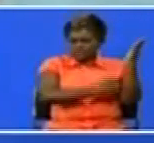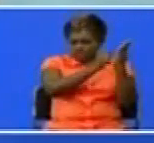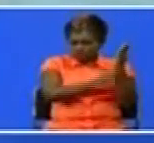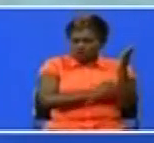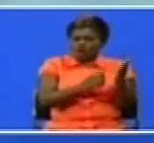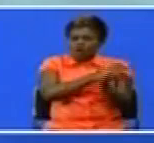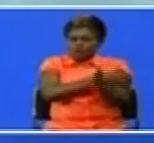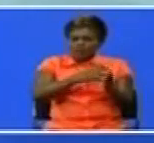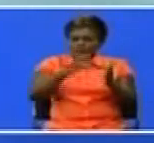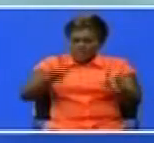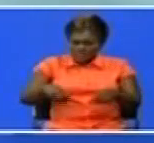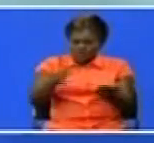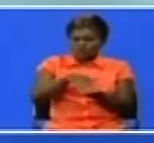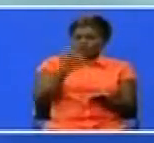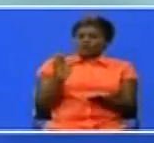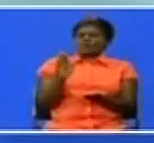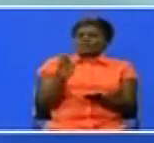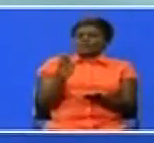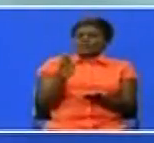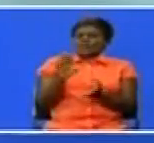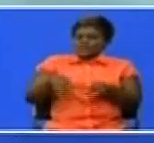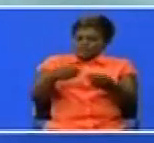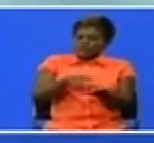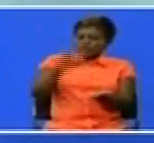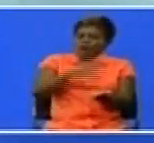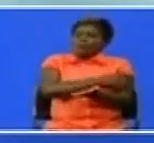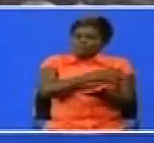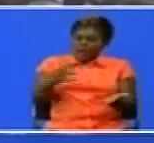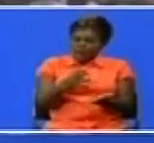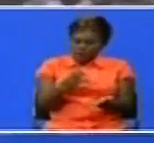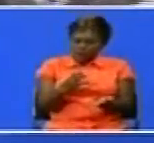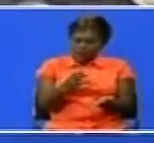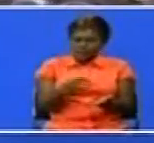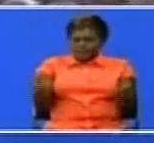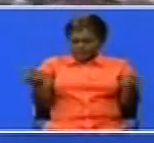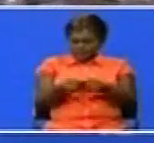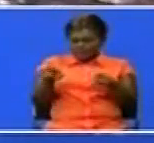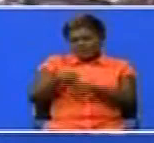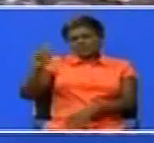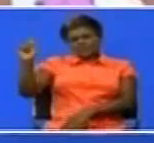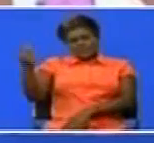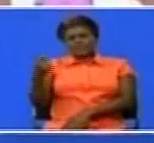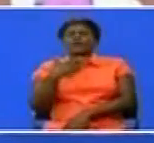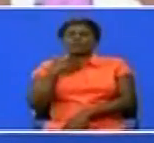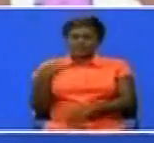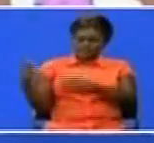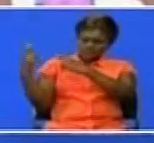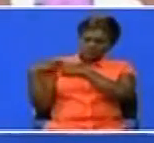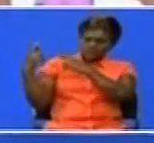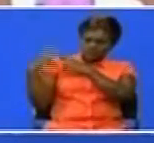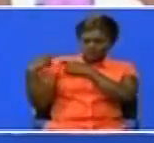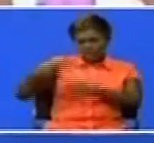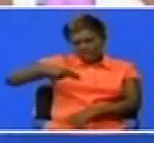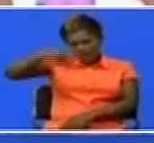kinawaguza nguvu kidogo, kinawanyang'anya, kitengeneze kuwapee nguvu ndio waweze kustaki hawa watu. Na huku wa Kenya wakitaka uwajibikaji wa hali ya